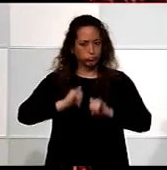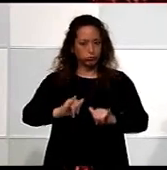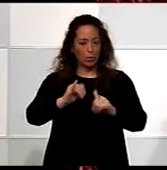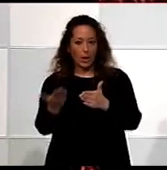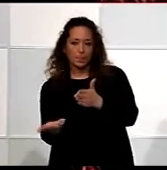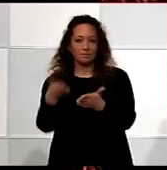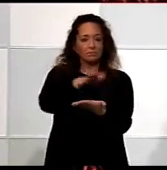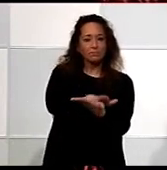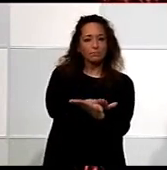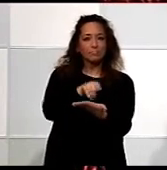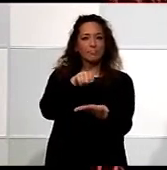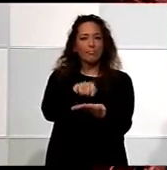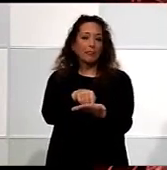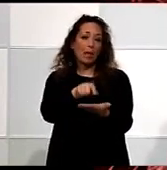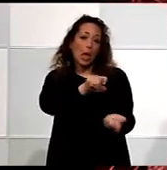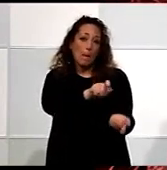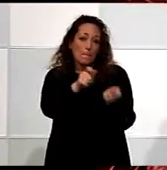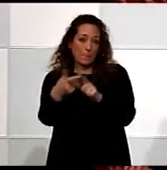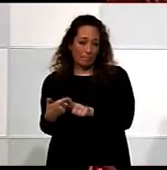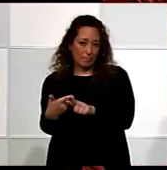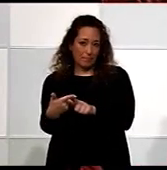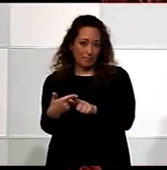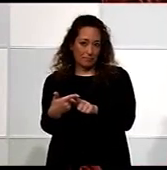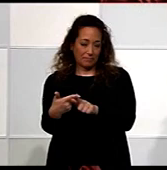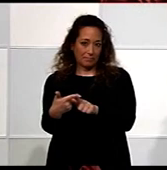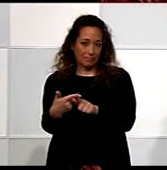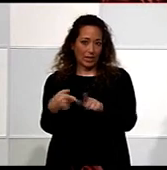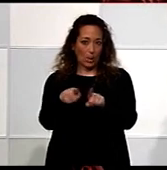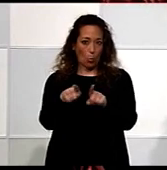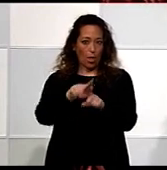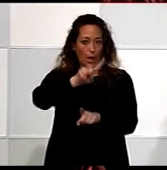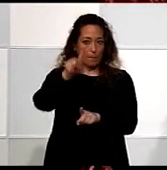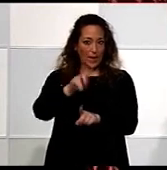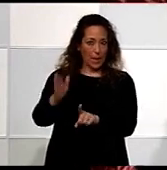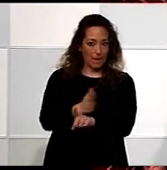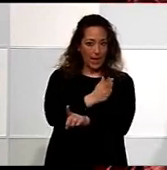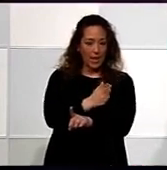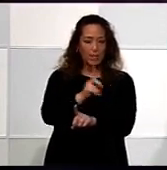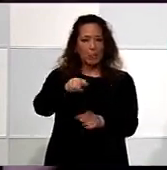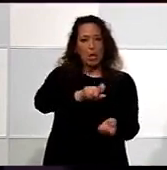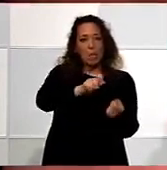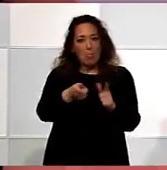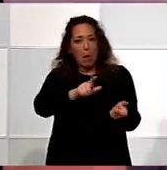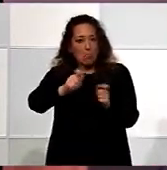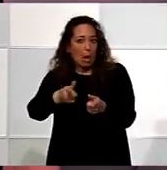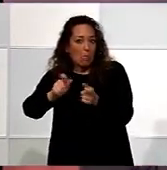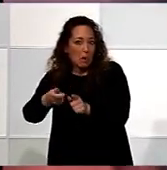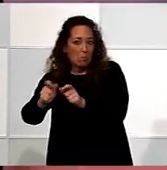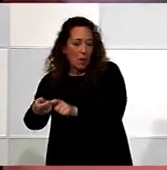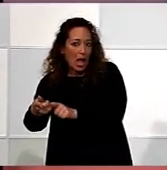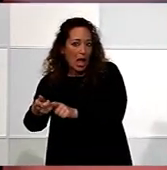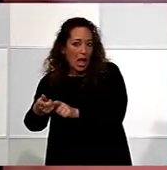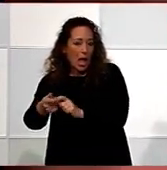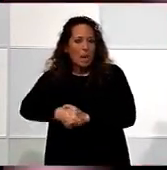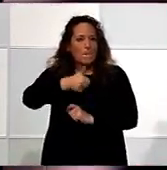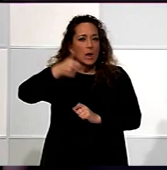esclar. Aquí veiem una miqueta el mateix, no? Seguidament sí. De la primera ai, pàgina. Ai, ai, ai. Més o menys també el mateix. Va, va, va.